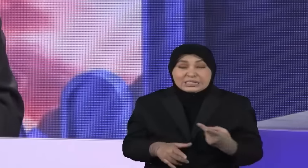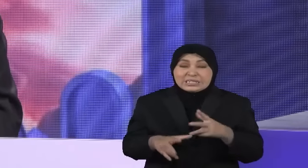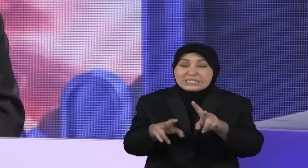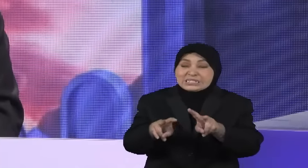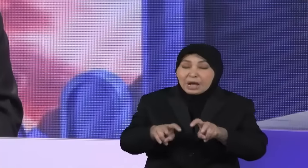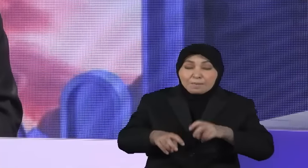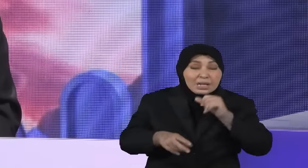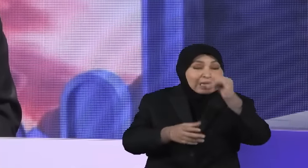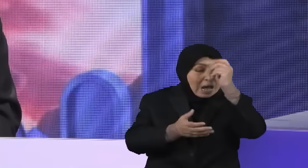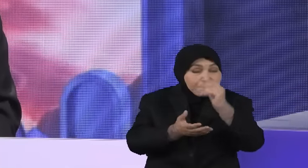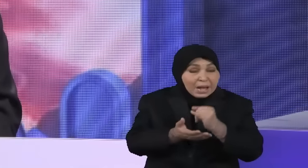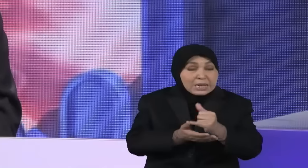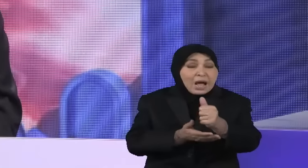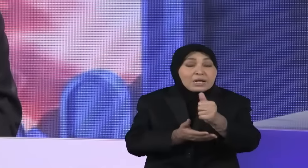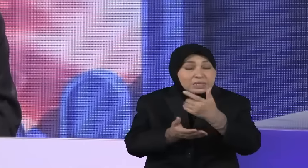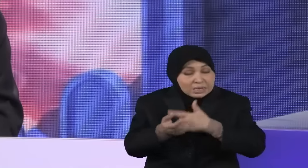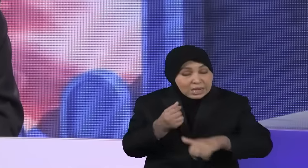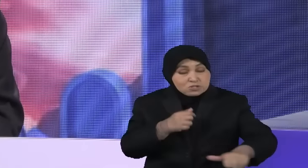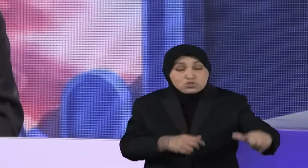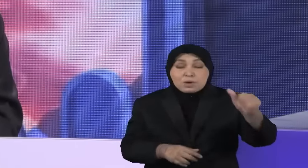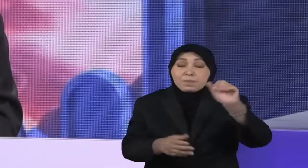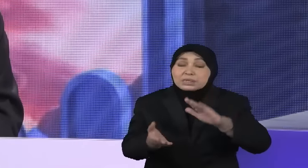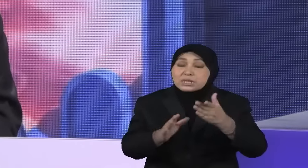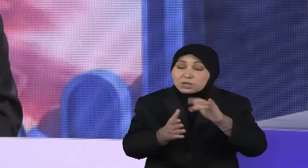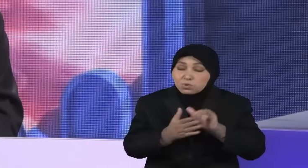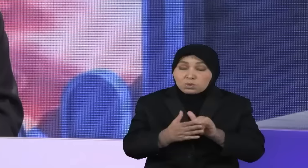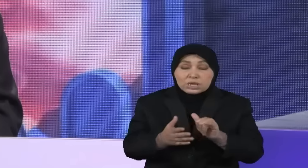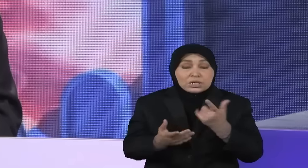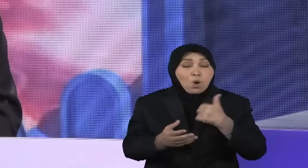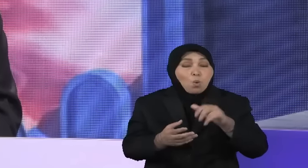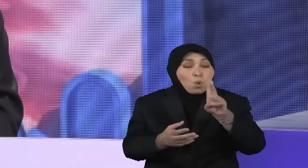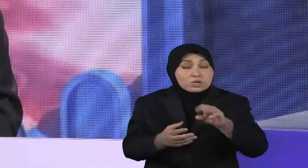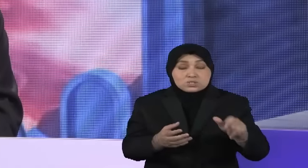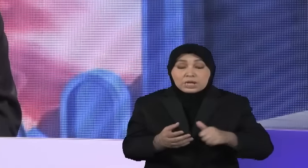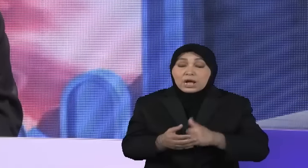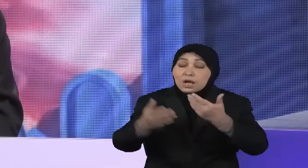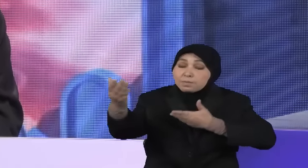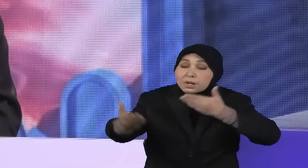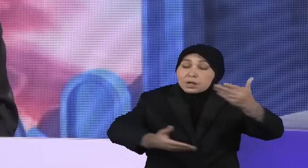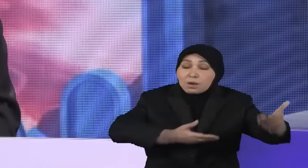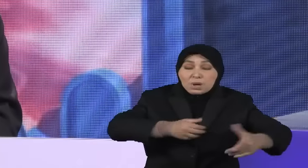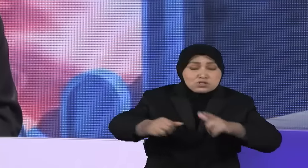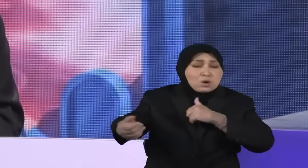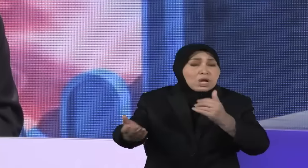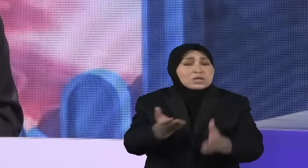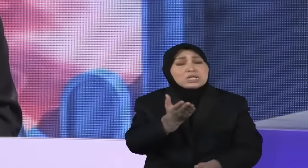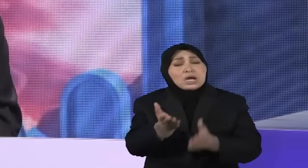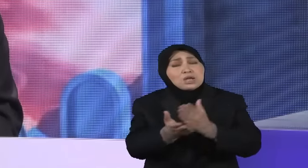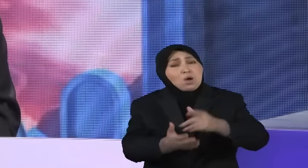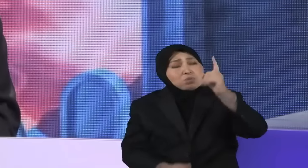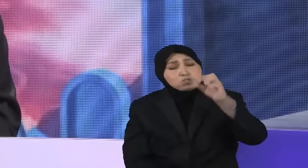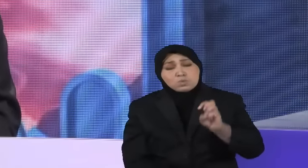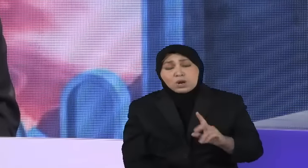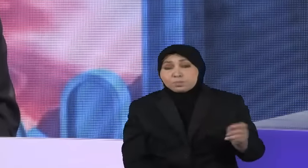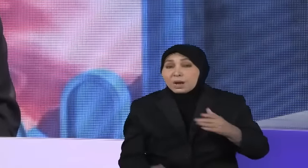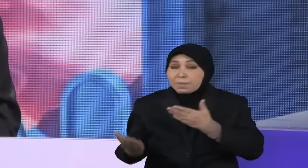amanah dengan si mati tadi dan wasiat itu sendiri, dia akan mengundang jauh daripada hidayah Allah Subhanahu Wa